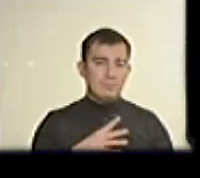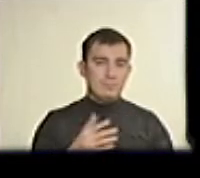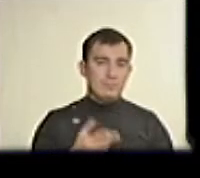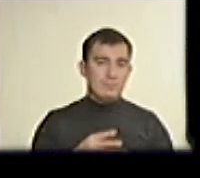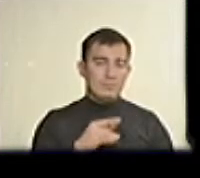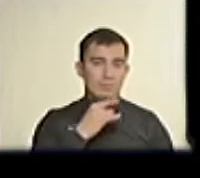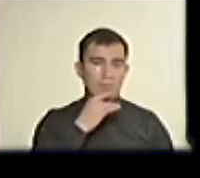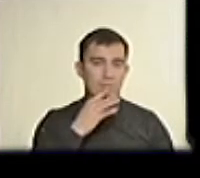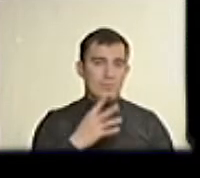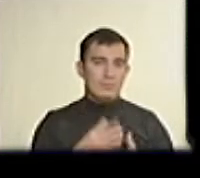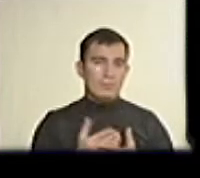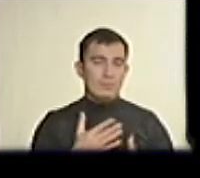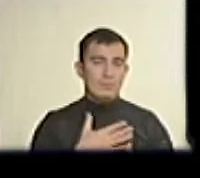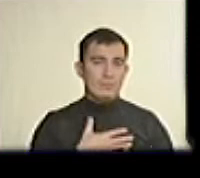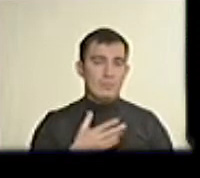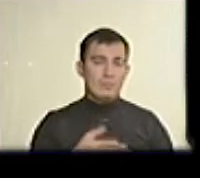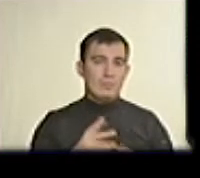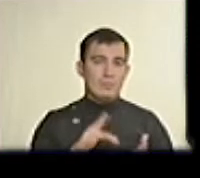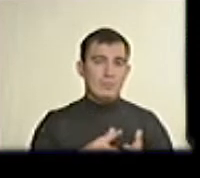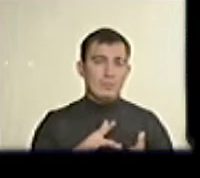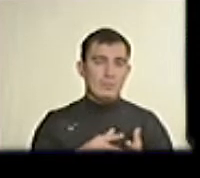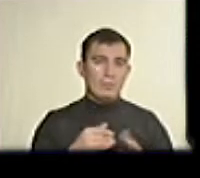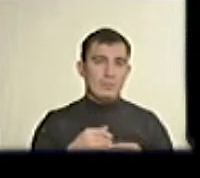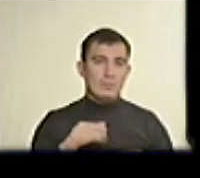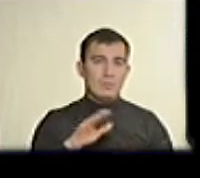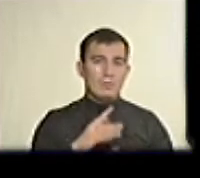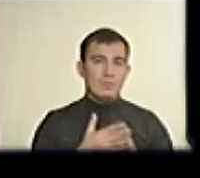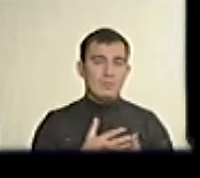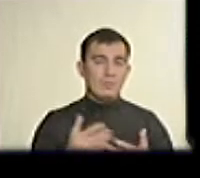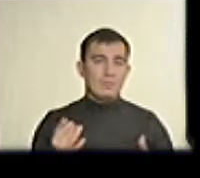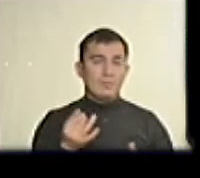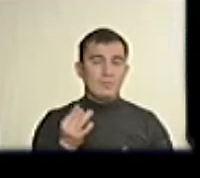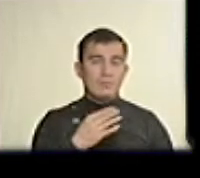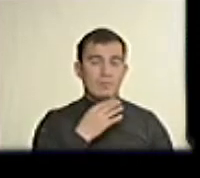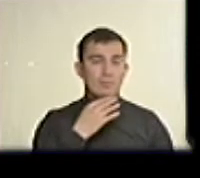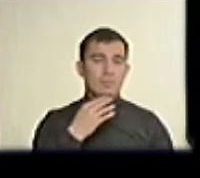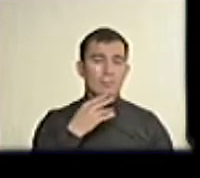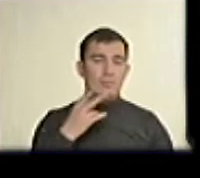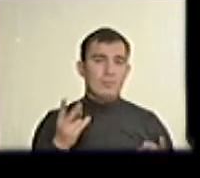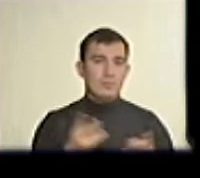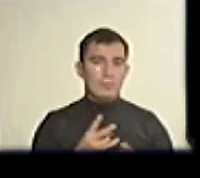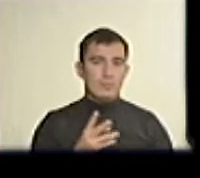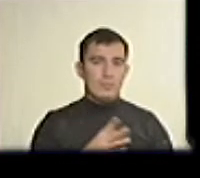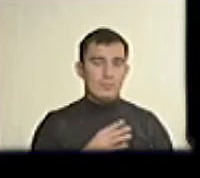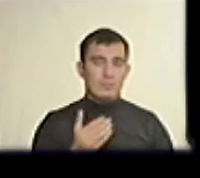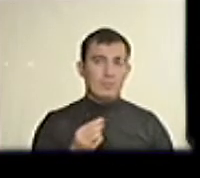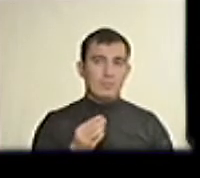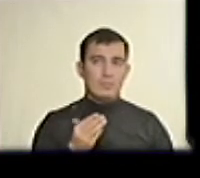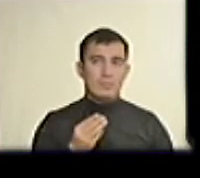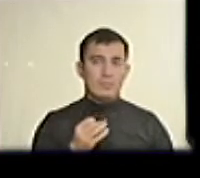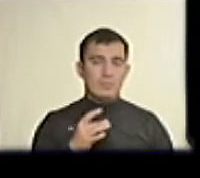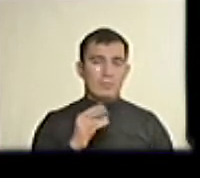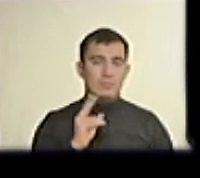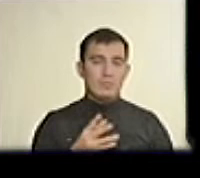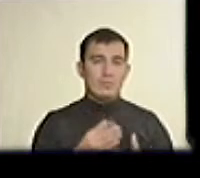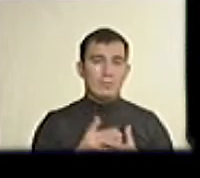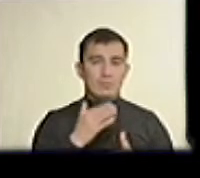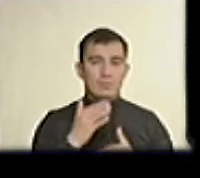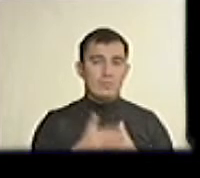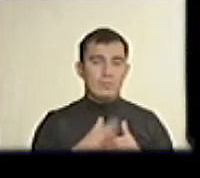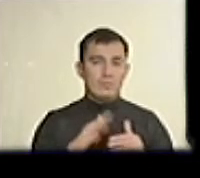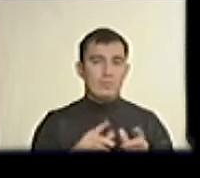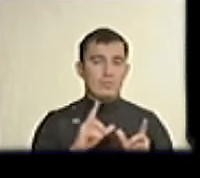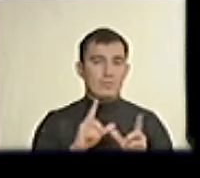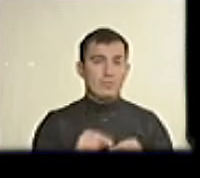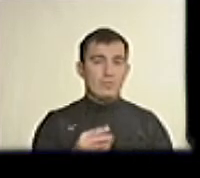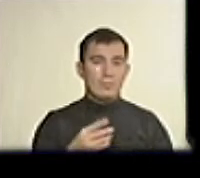Rossiya haqida bizning O'rta Osiyo uchun ko'proq ma'lumotlar kerak edi. Sharqqa qarab yurishi uchun ham